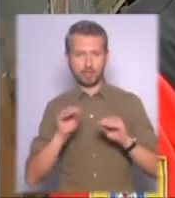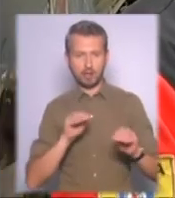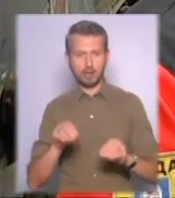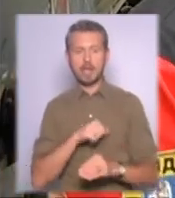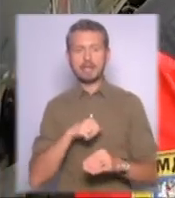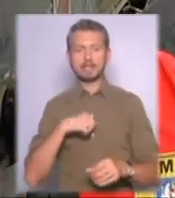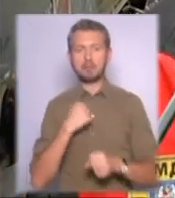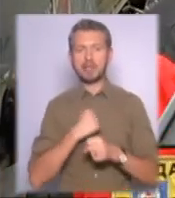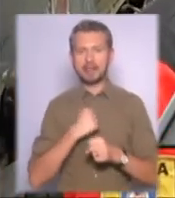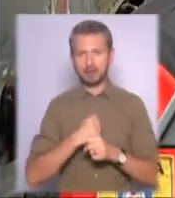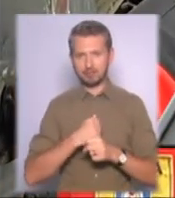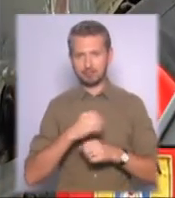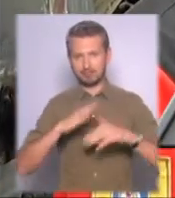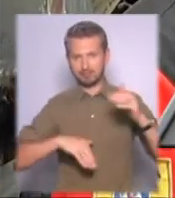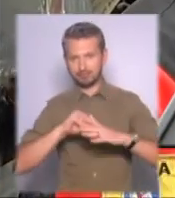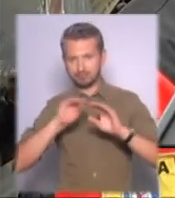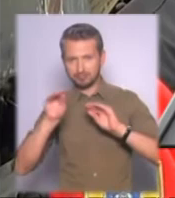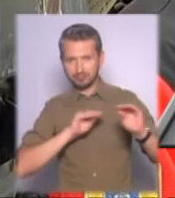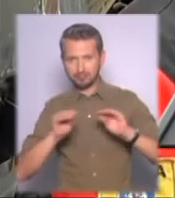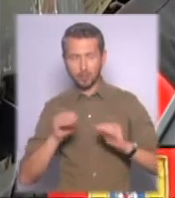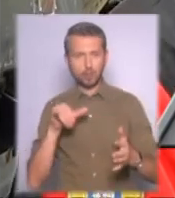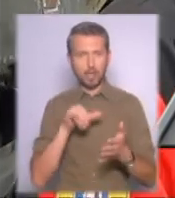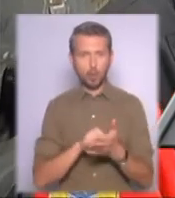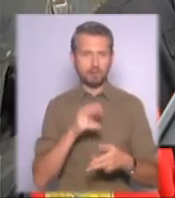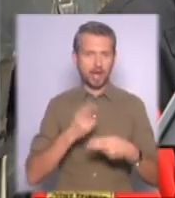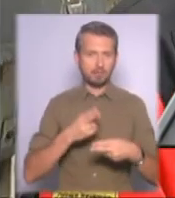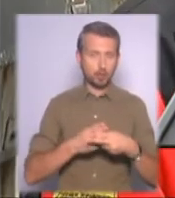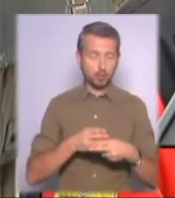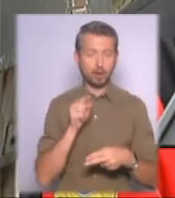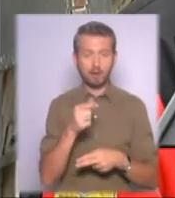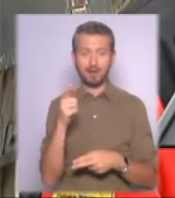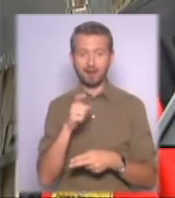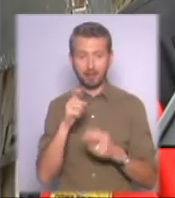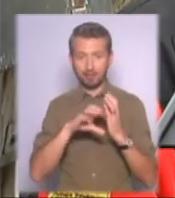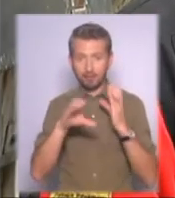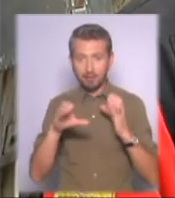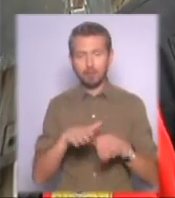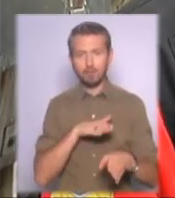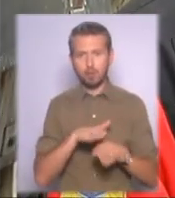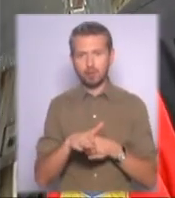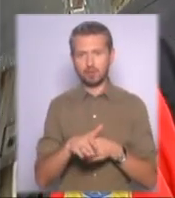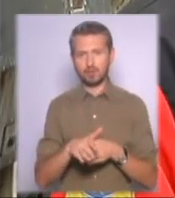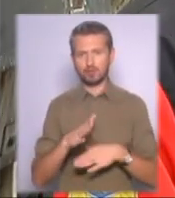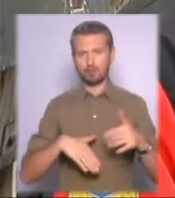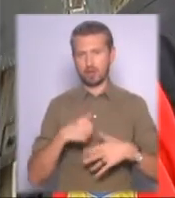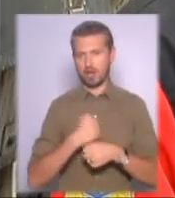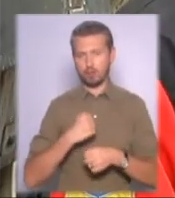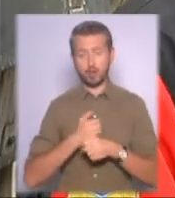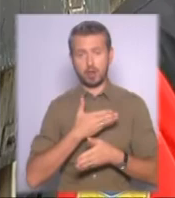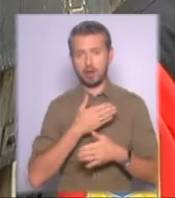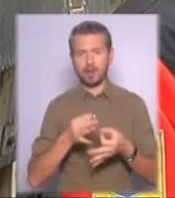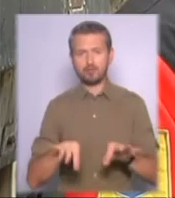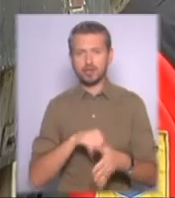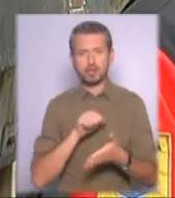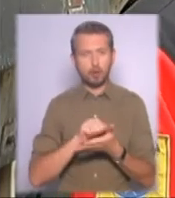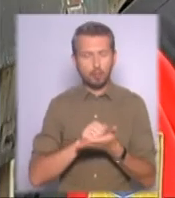Самодільним образом встановлена арматура, тобто це вся даний газовий комплекс повністю кустарної роботи. Нет ніяких розрішительних документів, і,